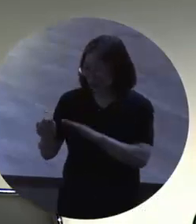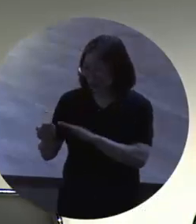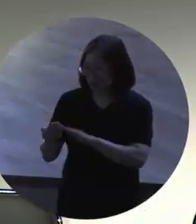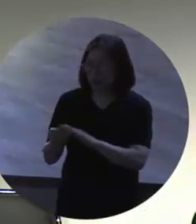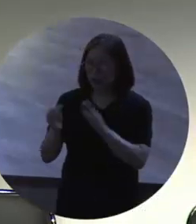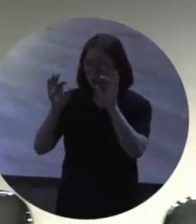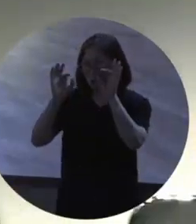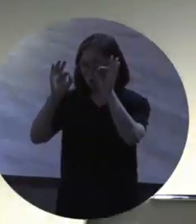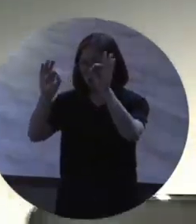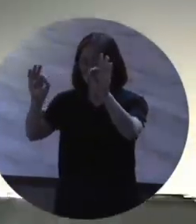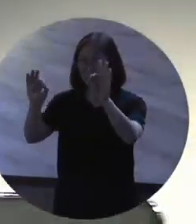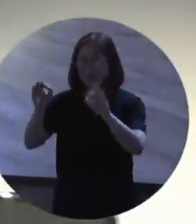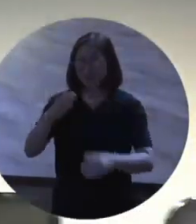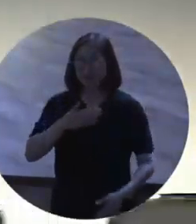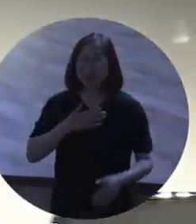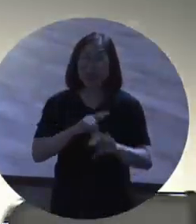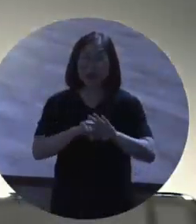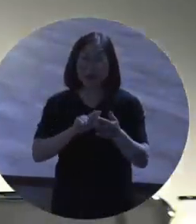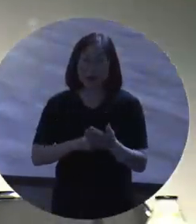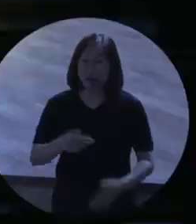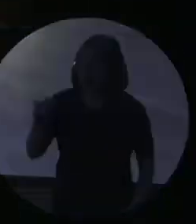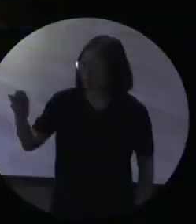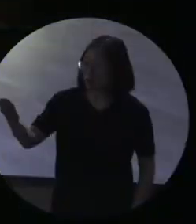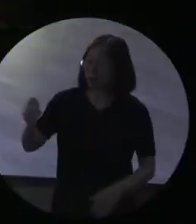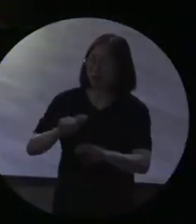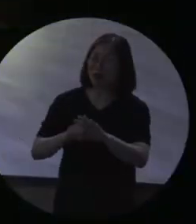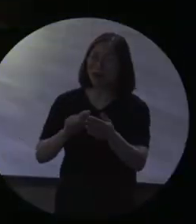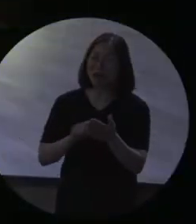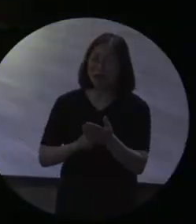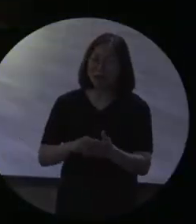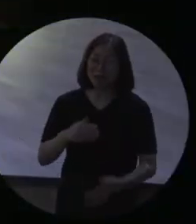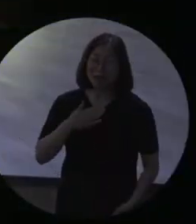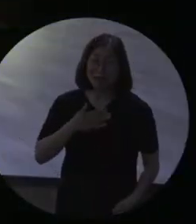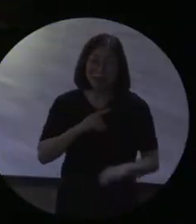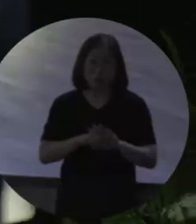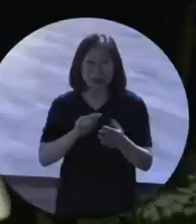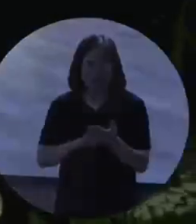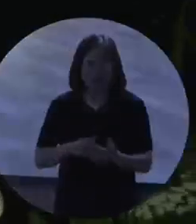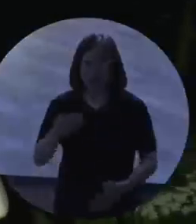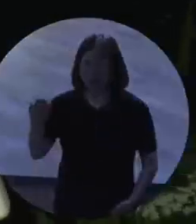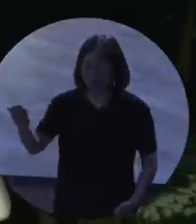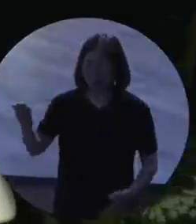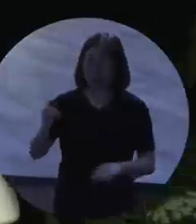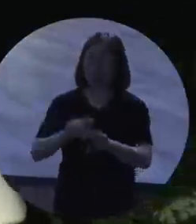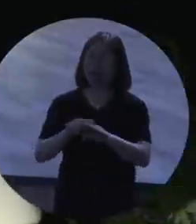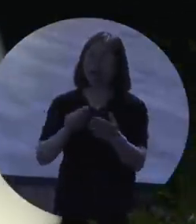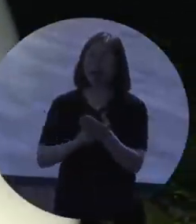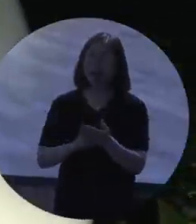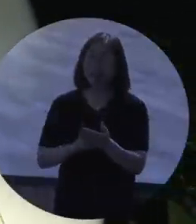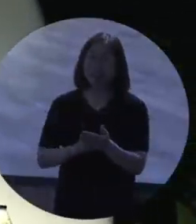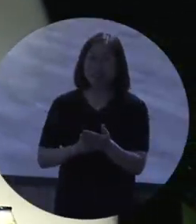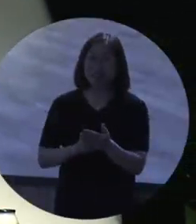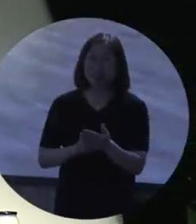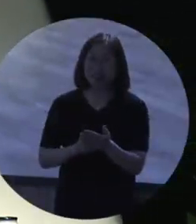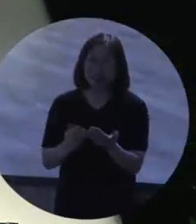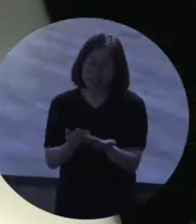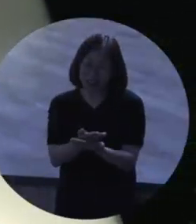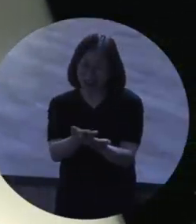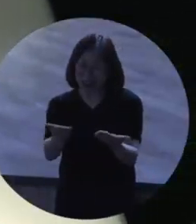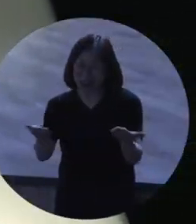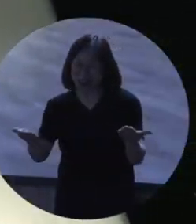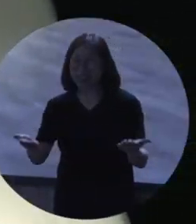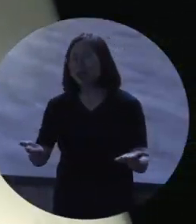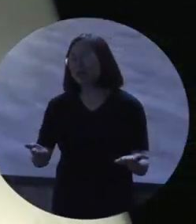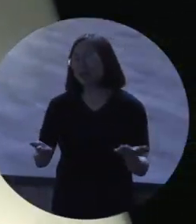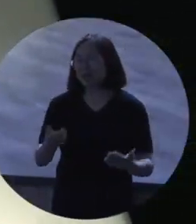호의는 뭔가? 내 맘 너의 맘 내 맘 너의 맘 나누어